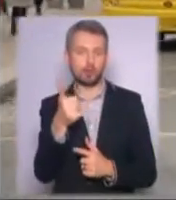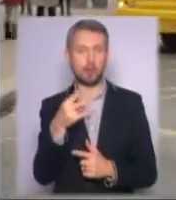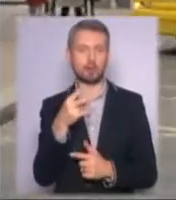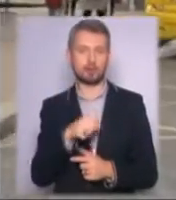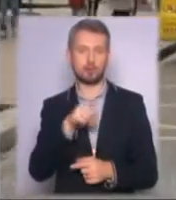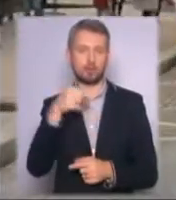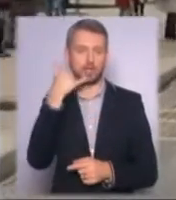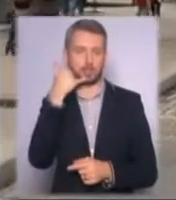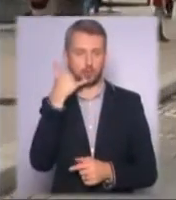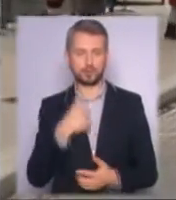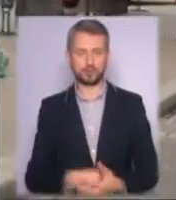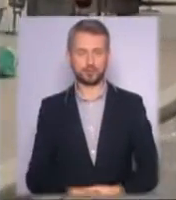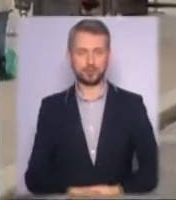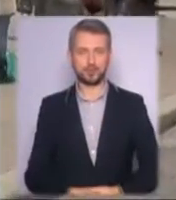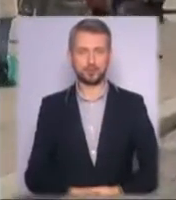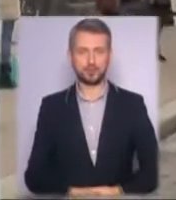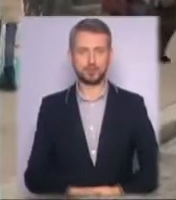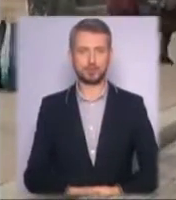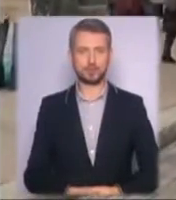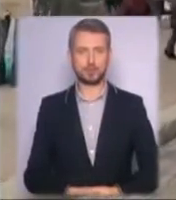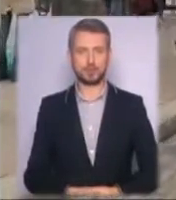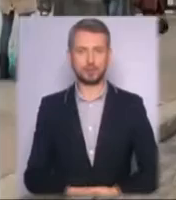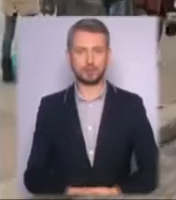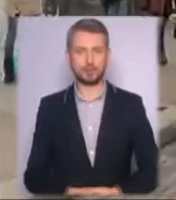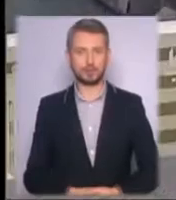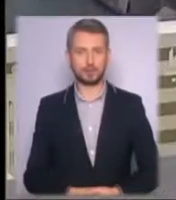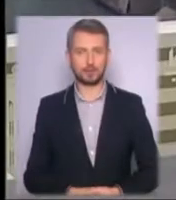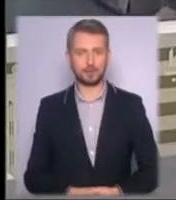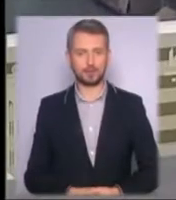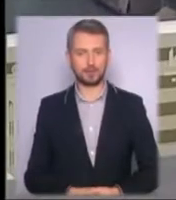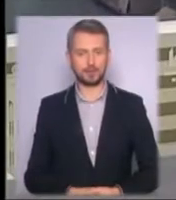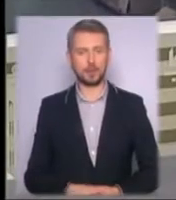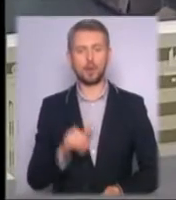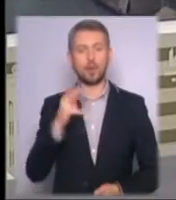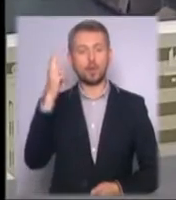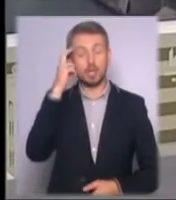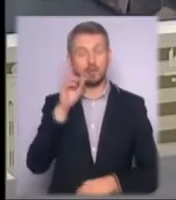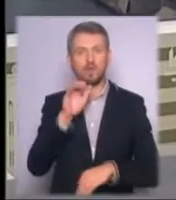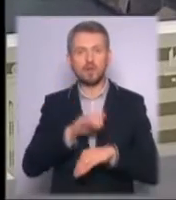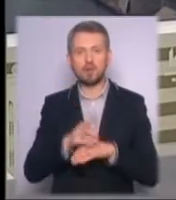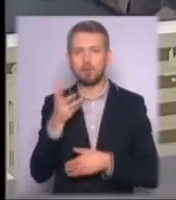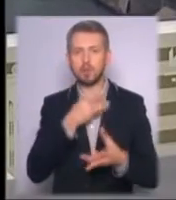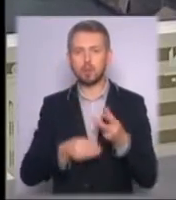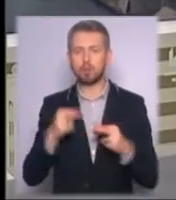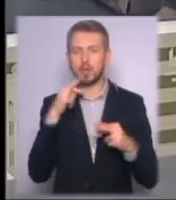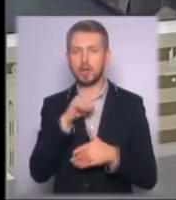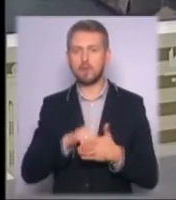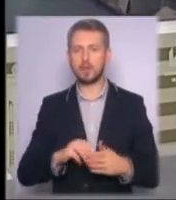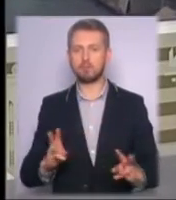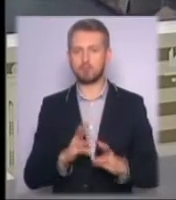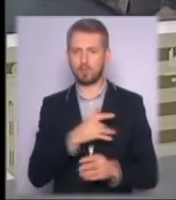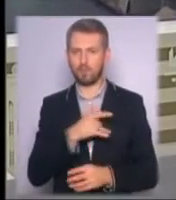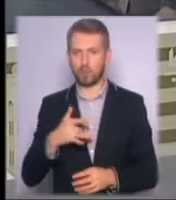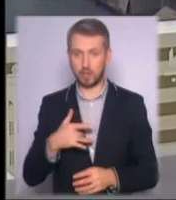лінію. Богдан Буряненко, Сергій Савчук, телеканал Київ. У Києві виявили підроблені ліки від пневмонії.